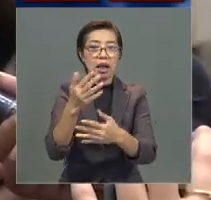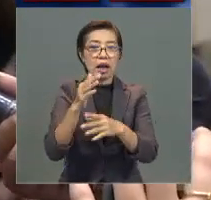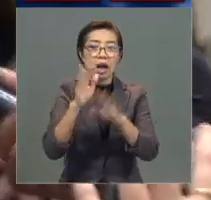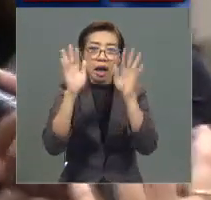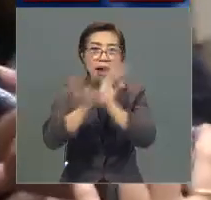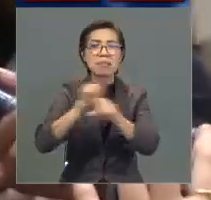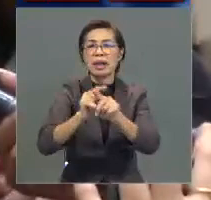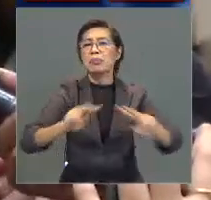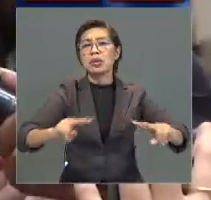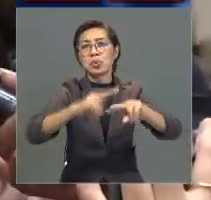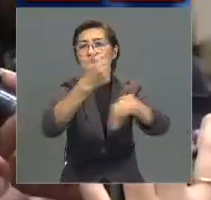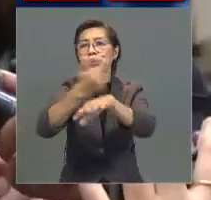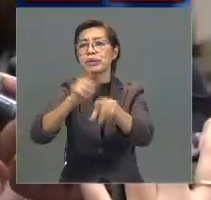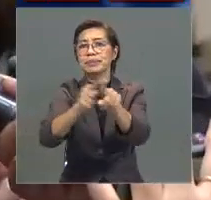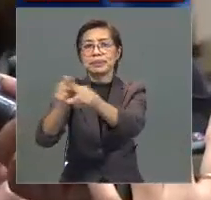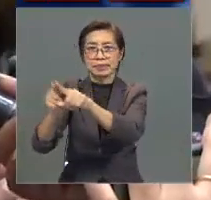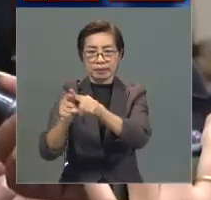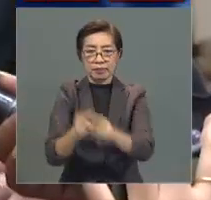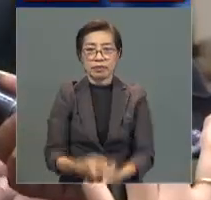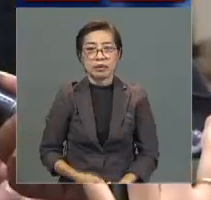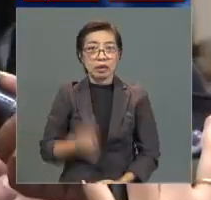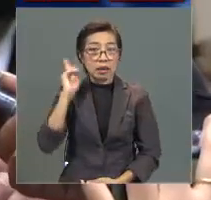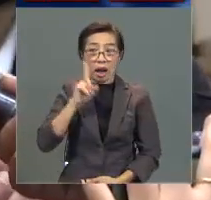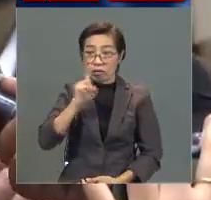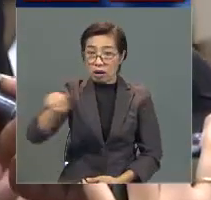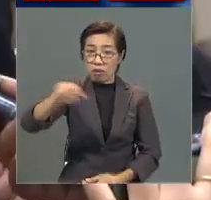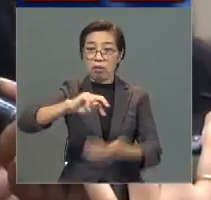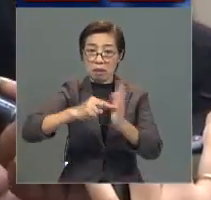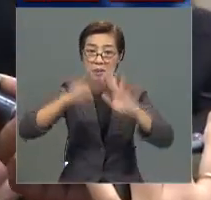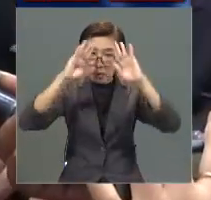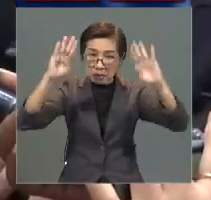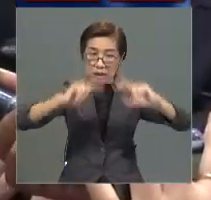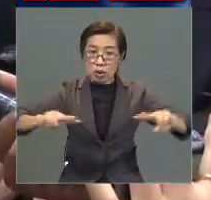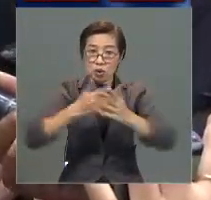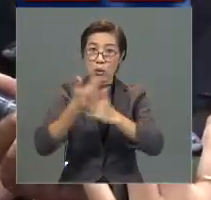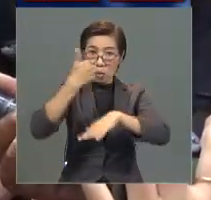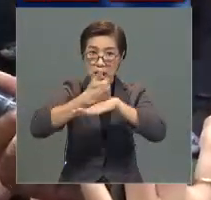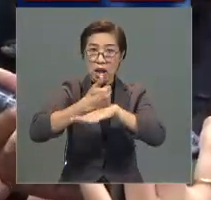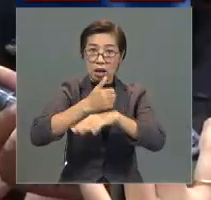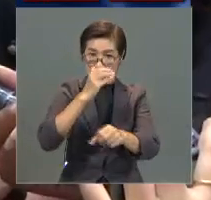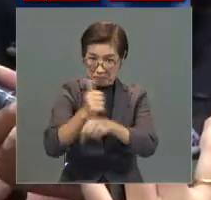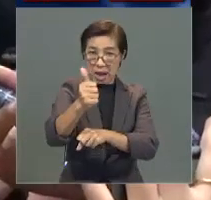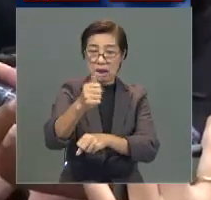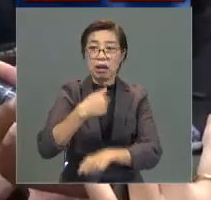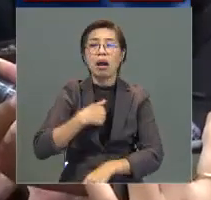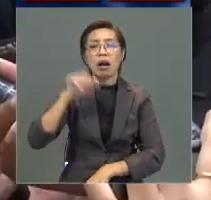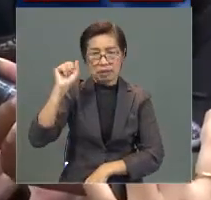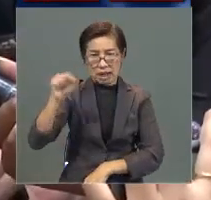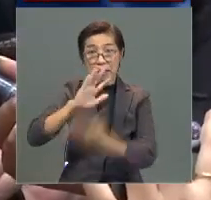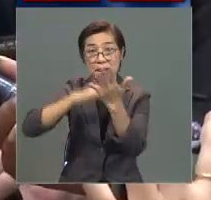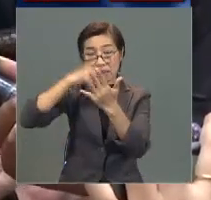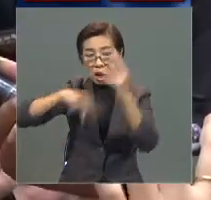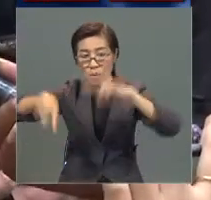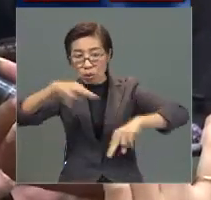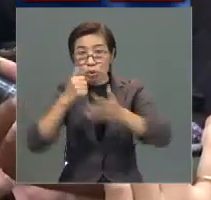เหมือนกับรัฐมนตรีทุกท่านล่ะครับ ประสบการณ์ทั้งหมดของท่านก็คือไม่ขัดข้องที่จะเป็นรัฐมนตรี ก็การดูแลบ้านเมืองเนี่ยนะครับ